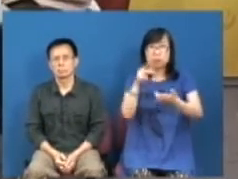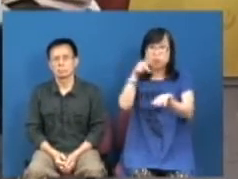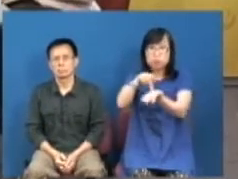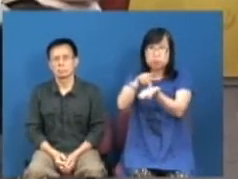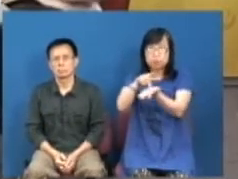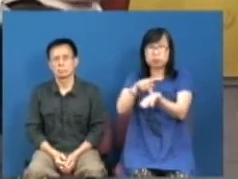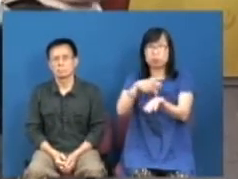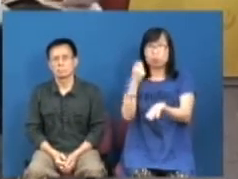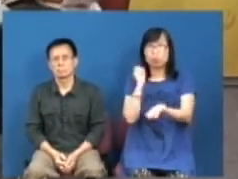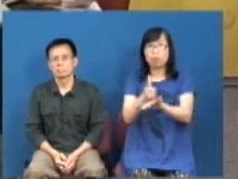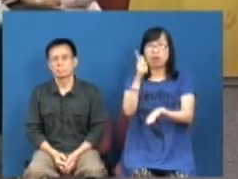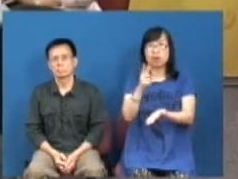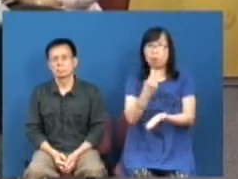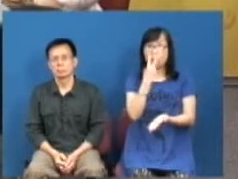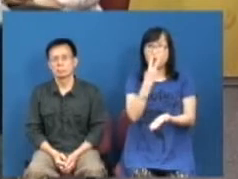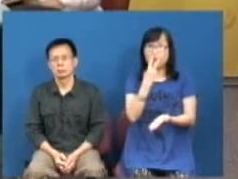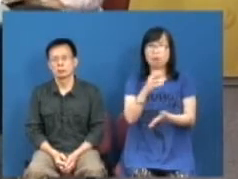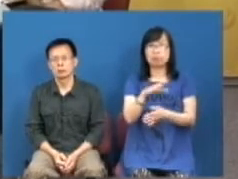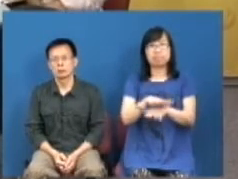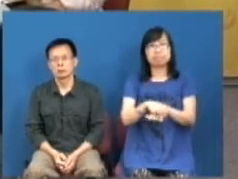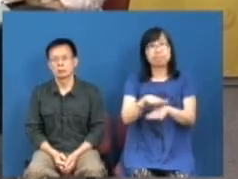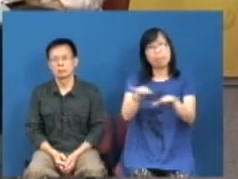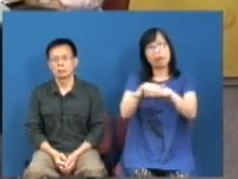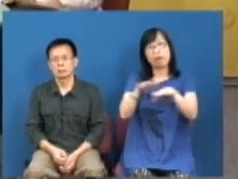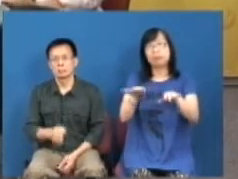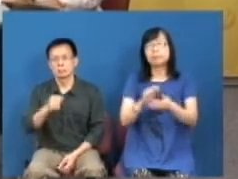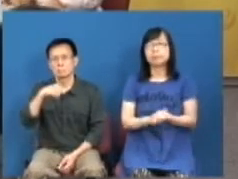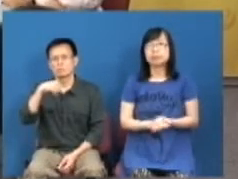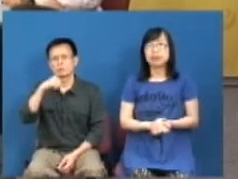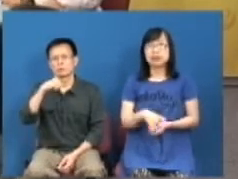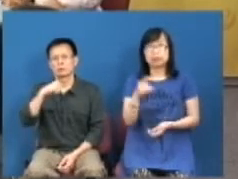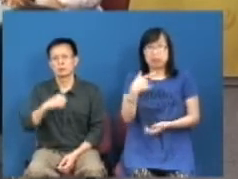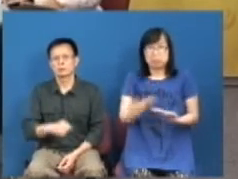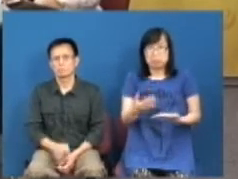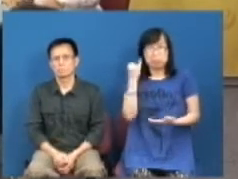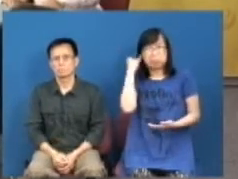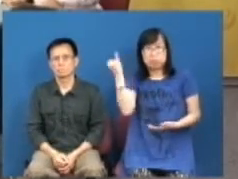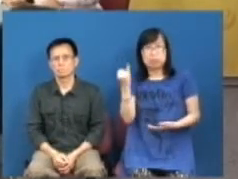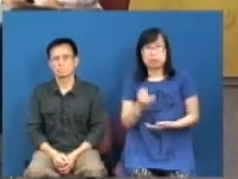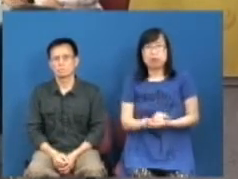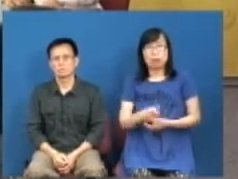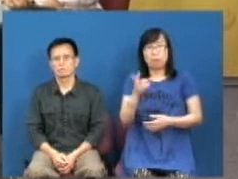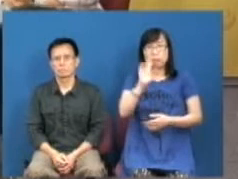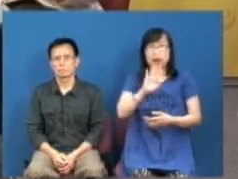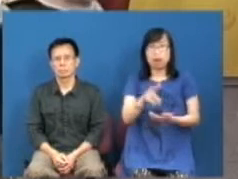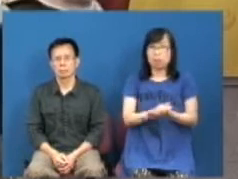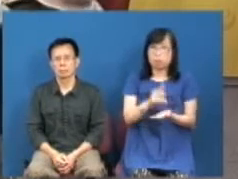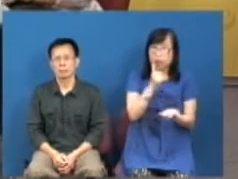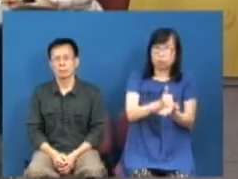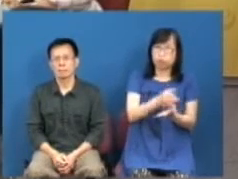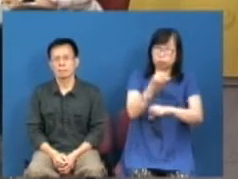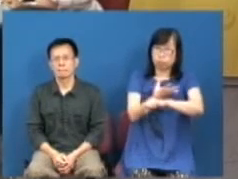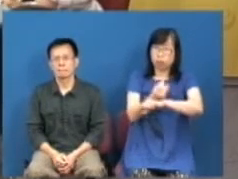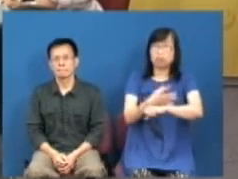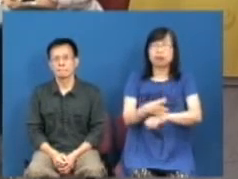過人嚇，空氣又唔係好理想。即係呢樣嘢我唔知啊，但係我唔係咁 active 喺荃灣，但係我見到即係